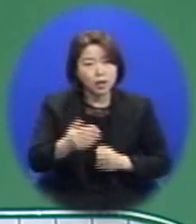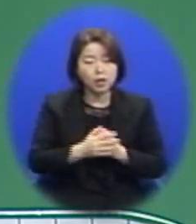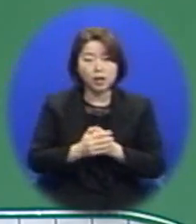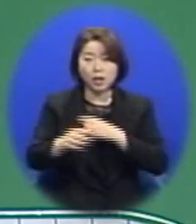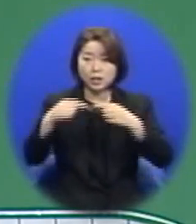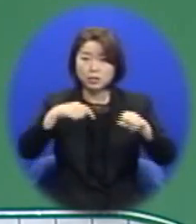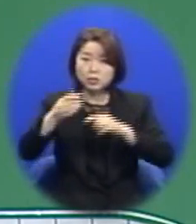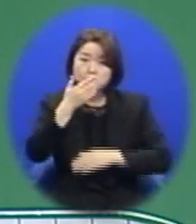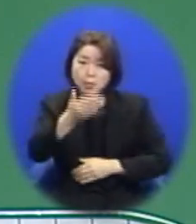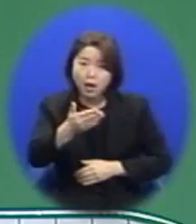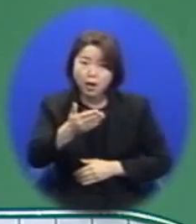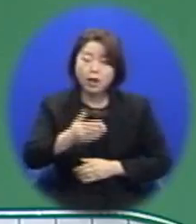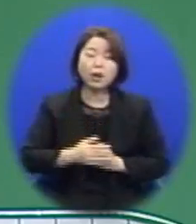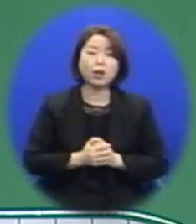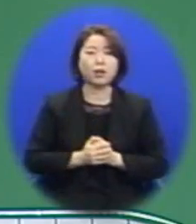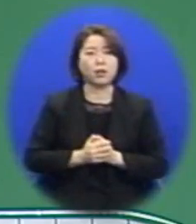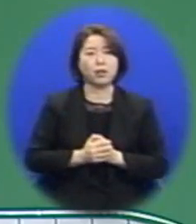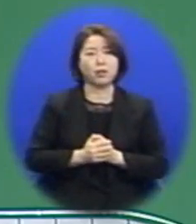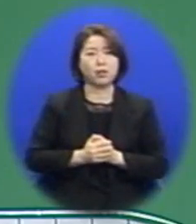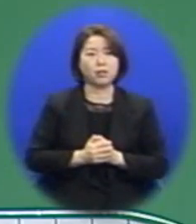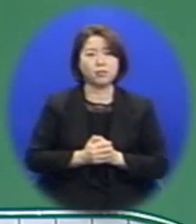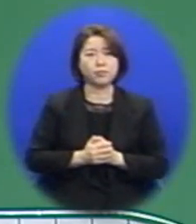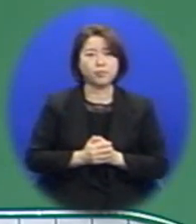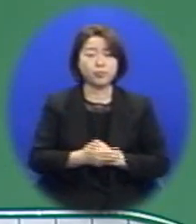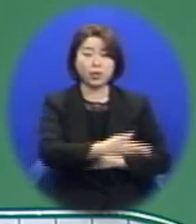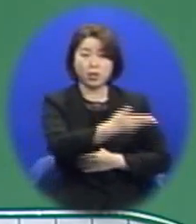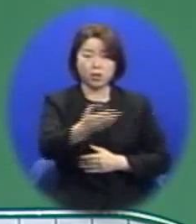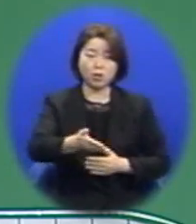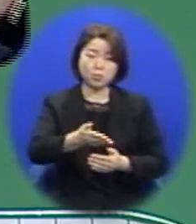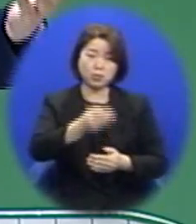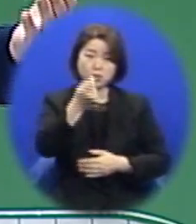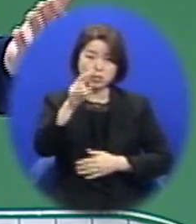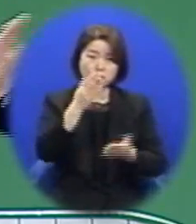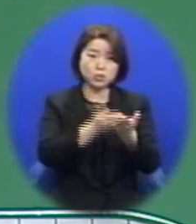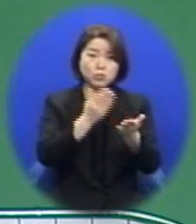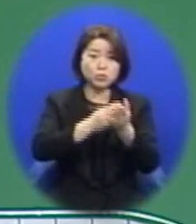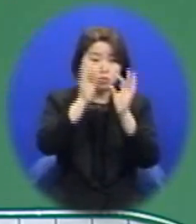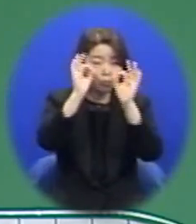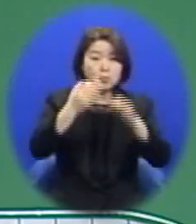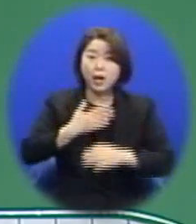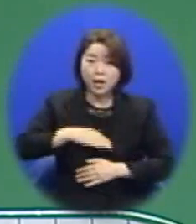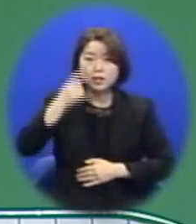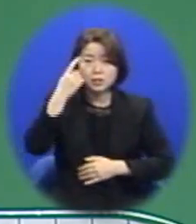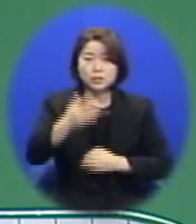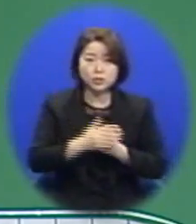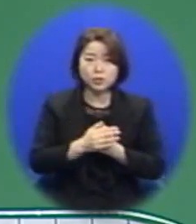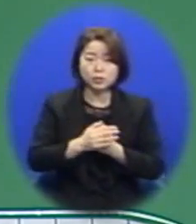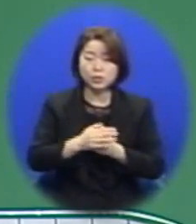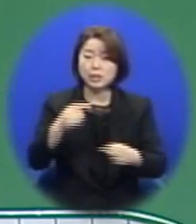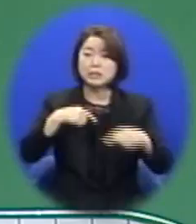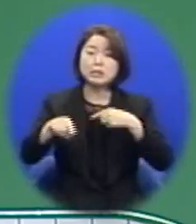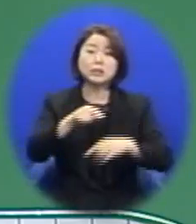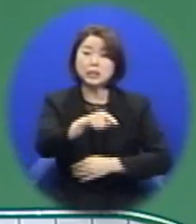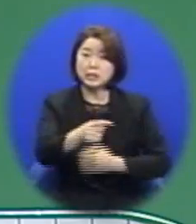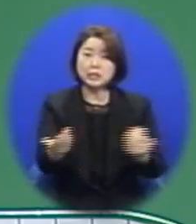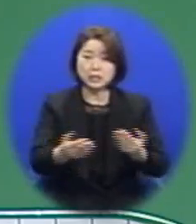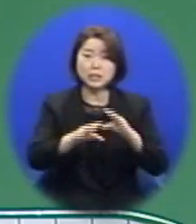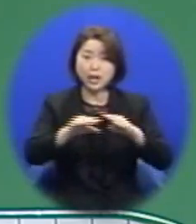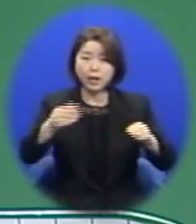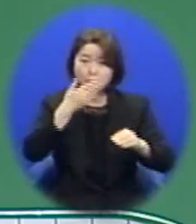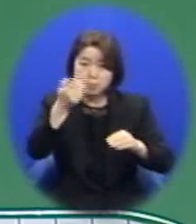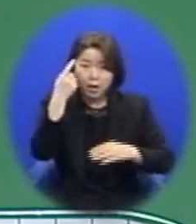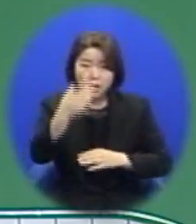수 있겠습니까? 여러분 다 뉴스 보고 아시잖아요. 정치가 이 일을 해결할 수 있겠습니까?